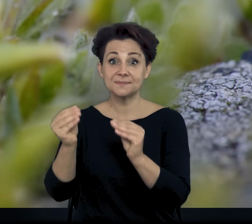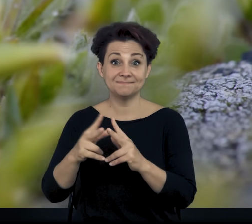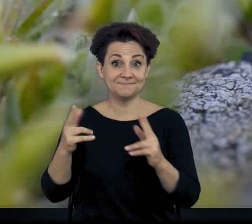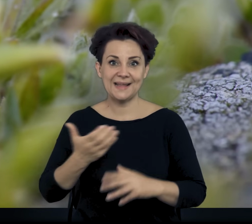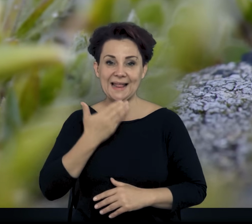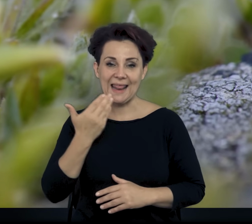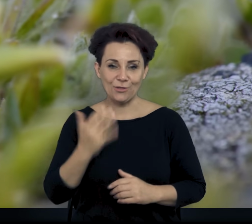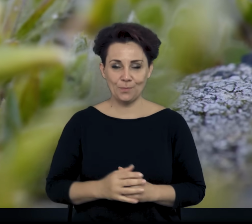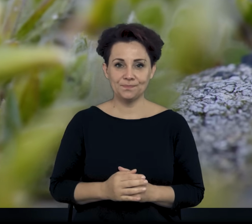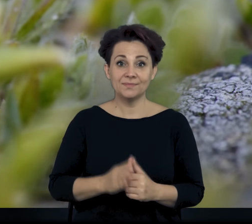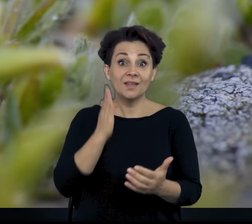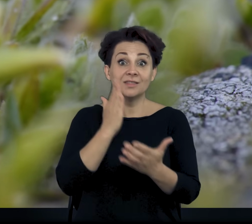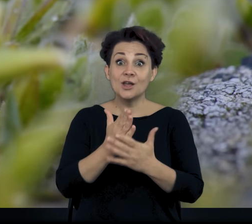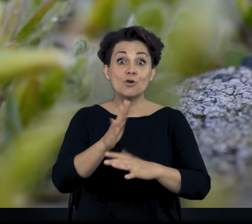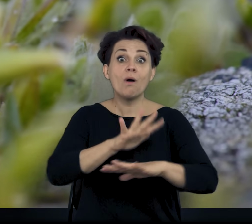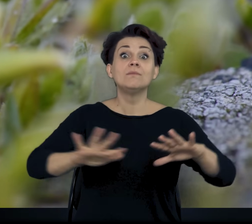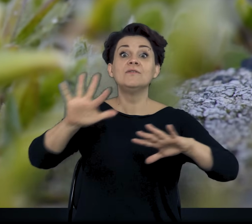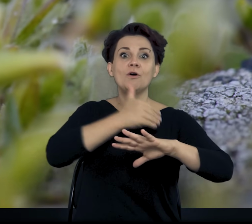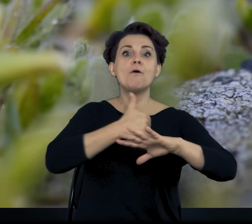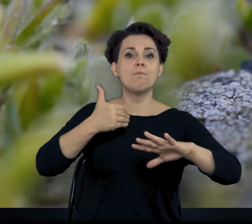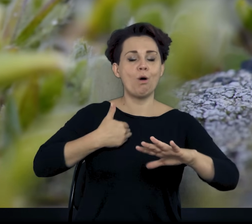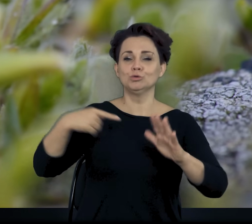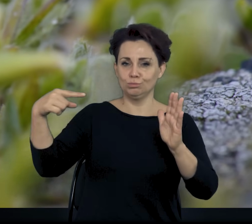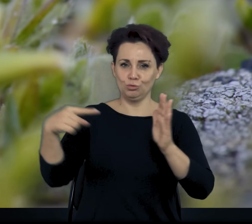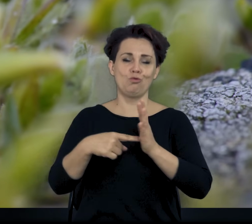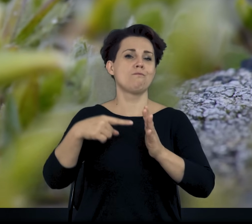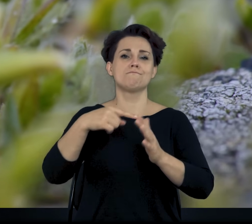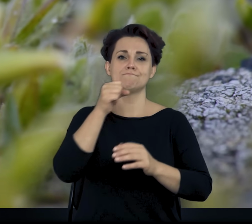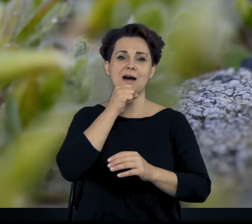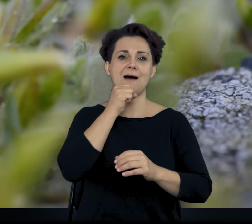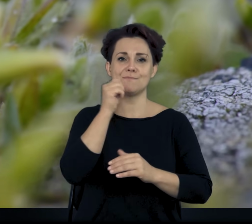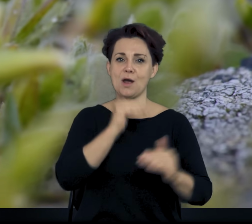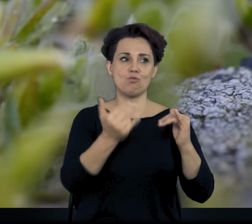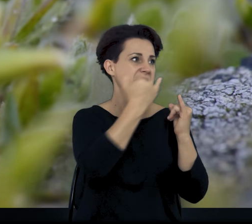Jej jedyne stanowiska w Polsce znajdują się właśnie na Babiej Górze.